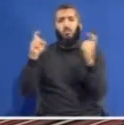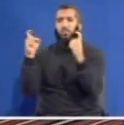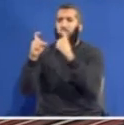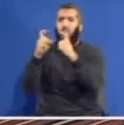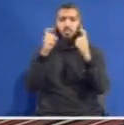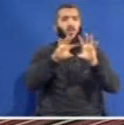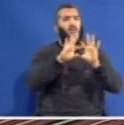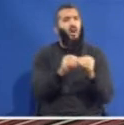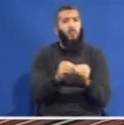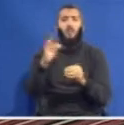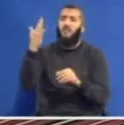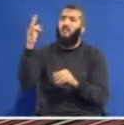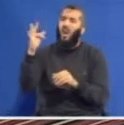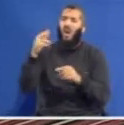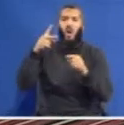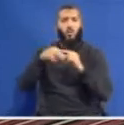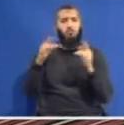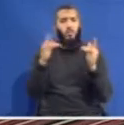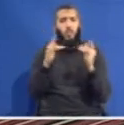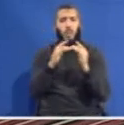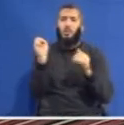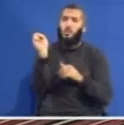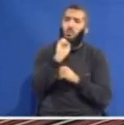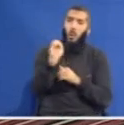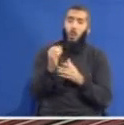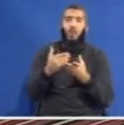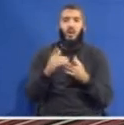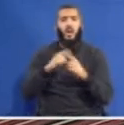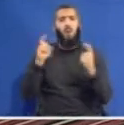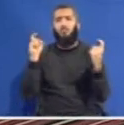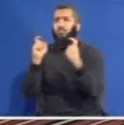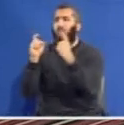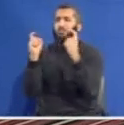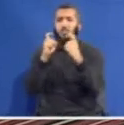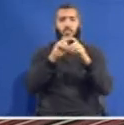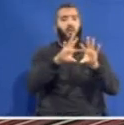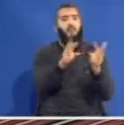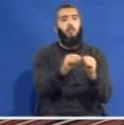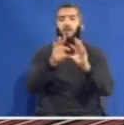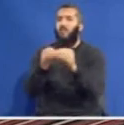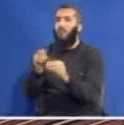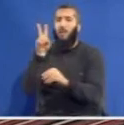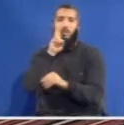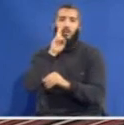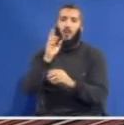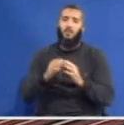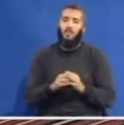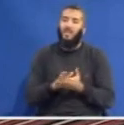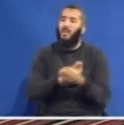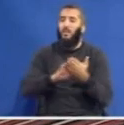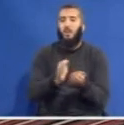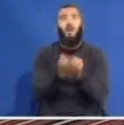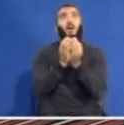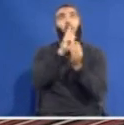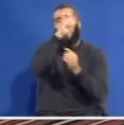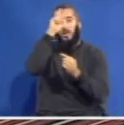ولا الخو ما يجي لأخته، البن الخوت ما يروح للخال، راهي دعيوا لهم ربي يصلح